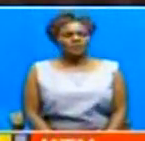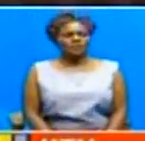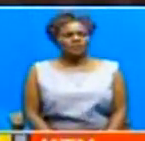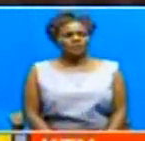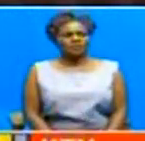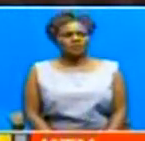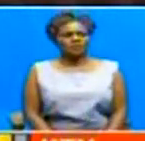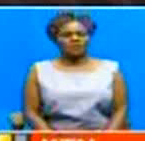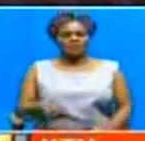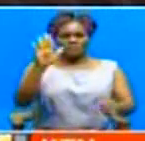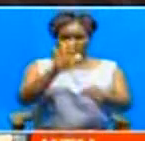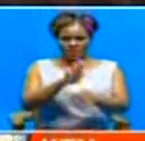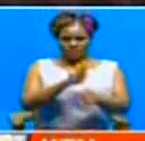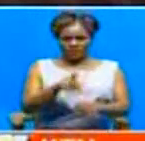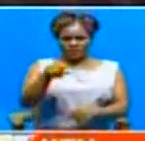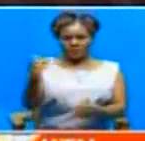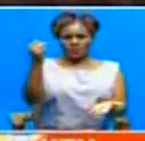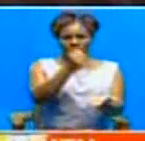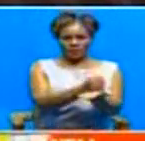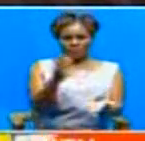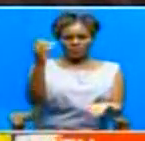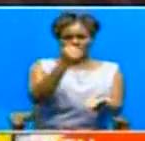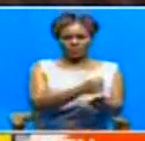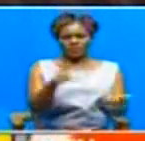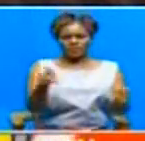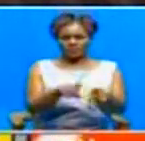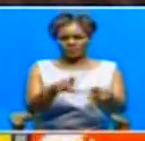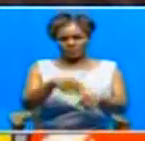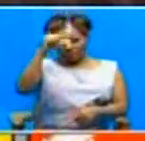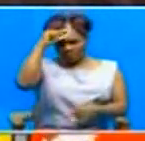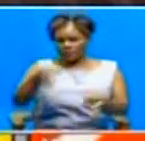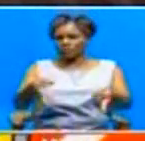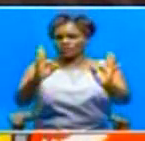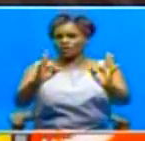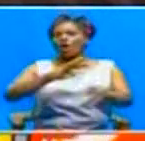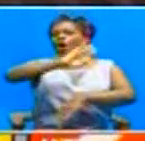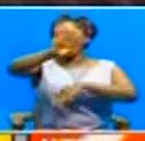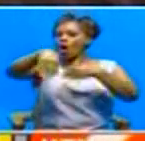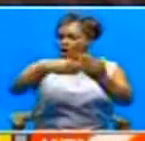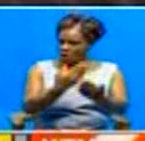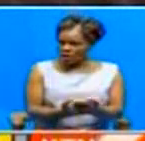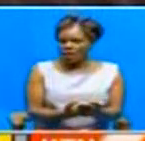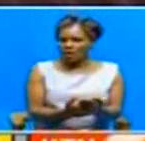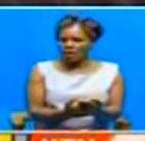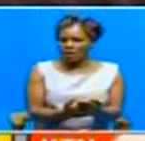Tuko na watu wengi ambao tuliwaandika hawa kama county staff. Hawa wote